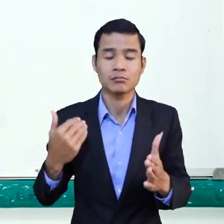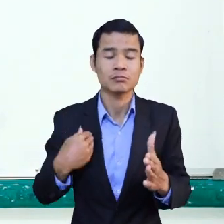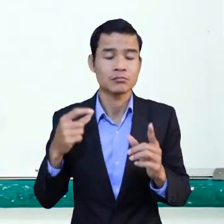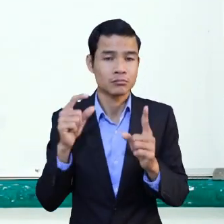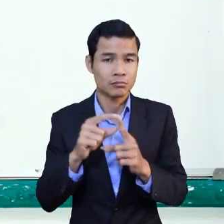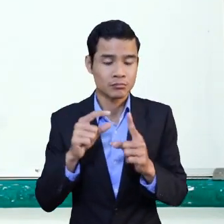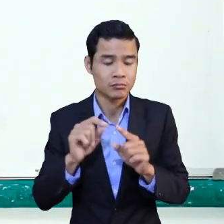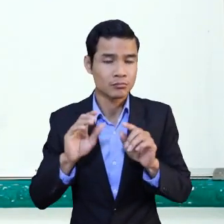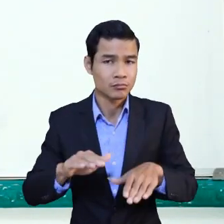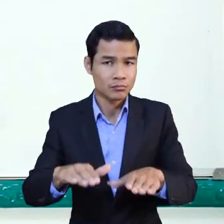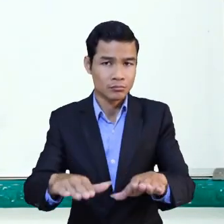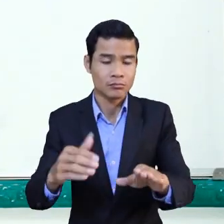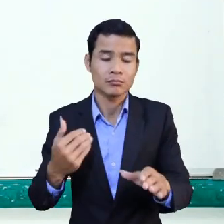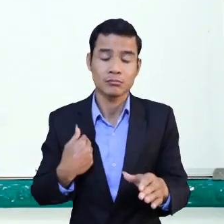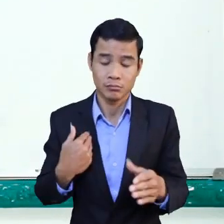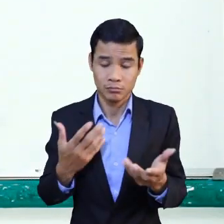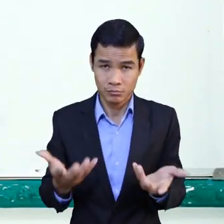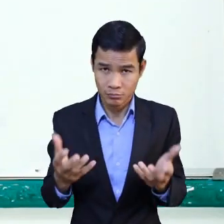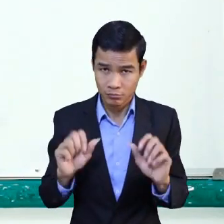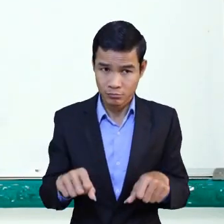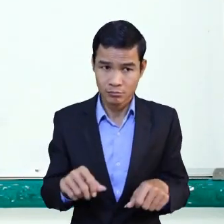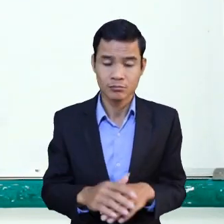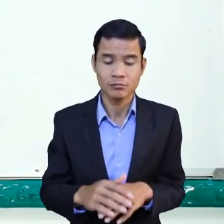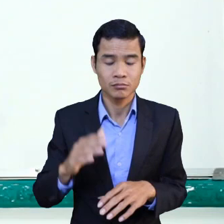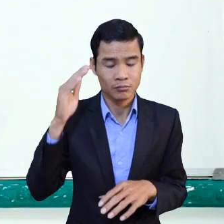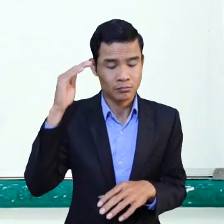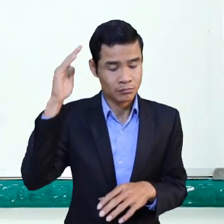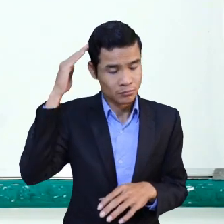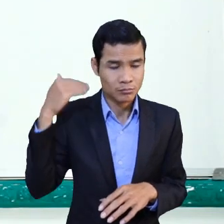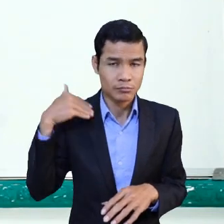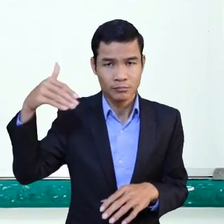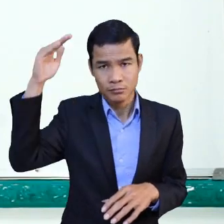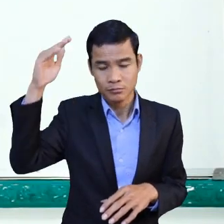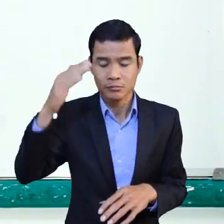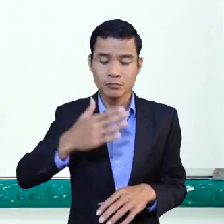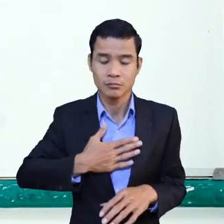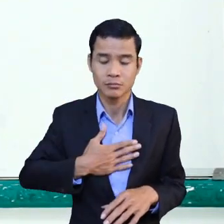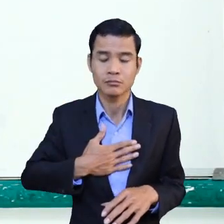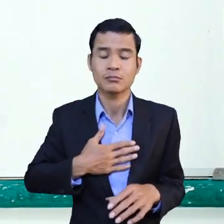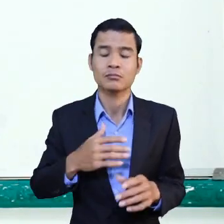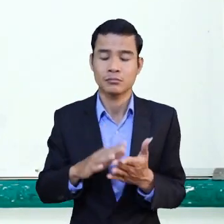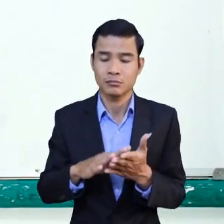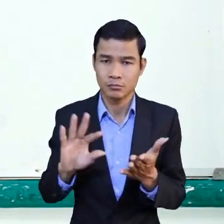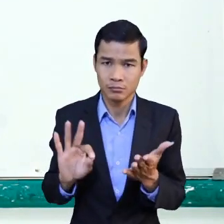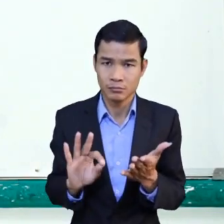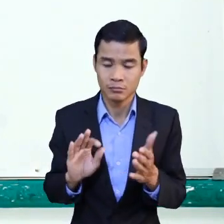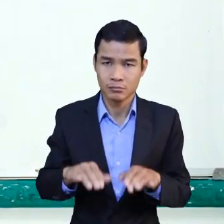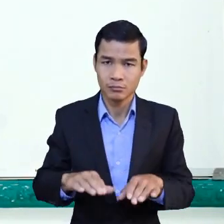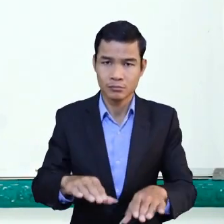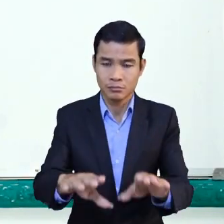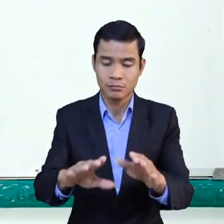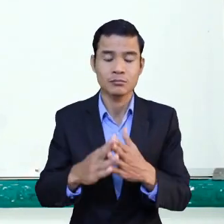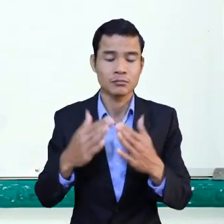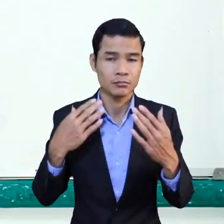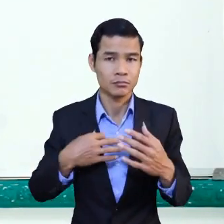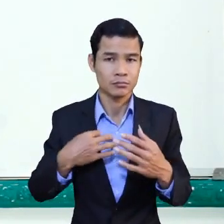កូនចាំស្ដាប់ឲ្យតន់បងស្រីខ្ញុំ D អាវឲ្យខ្ញុំចាម្ដ